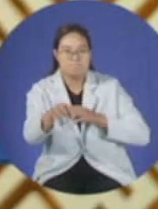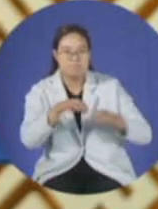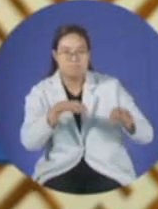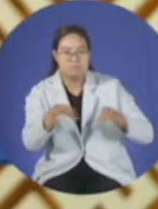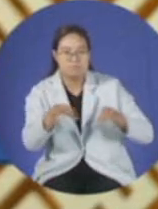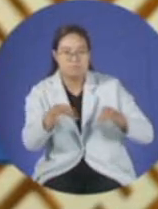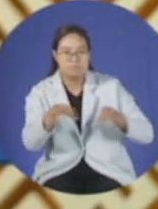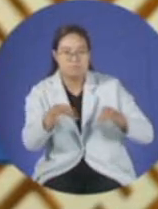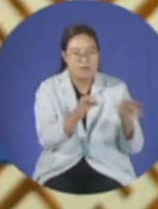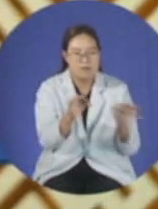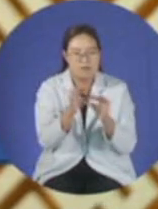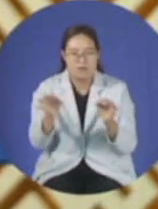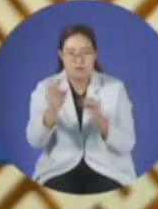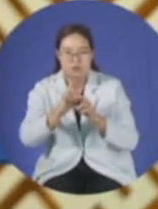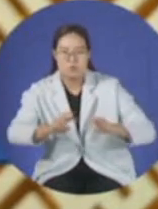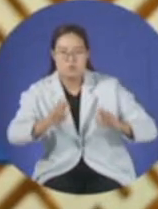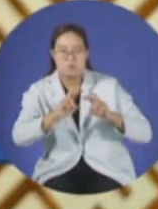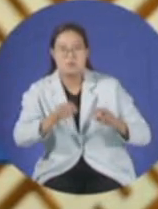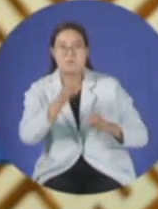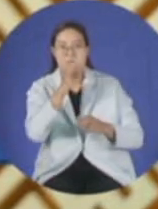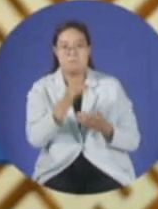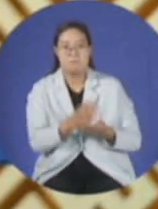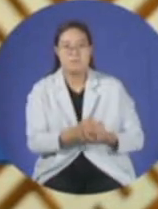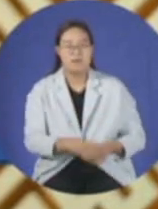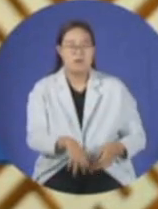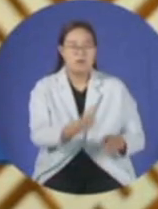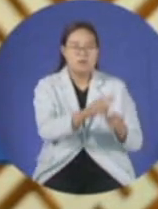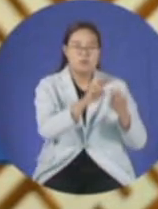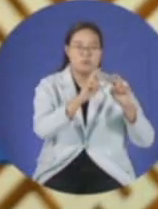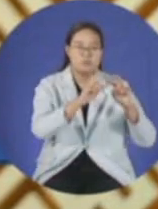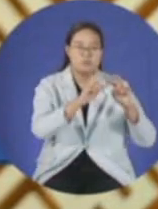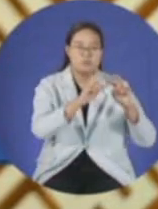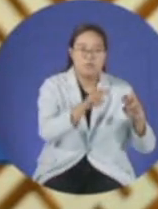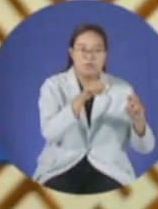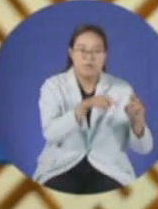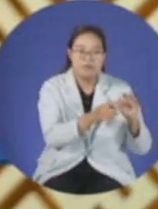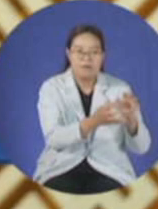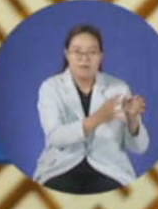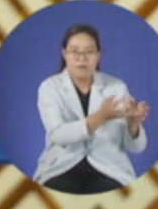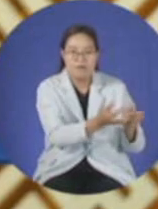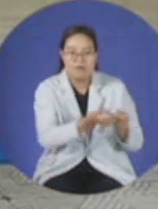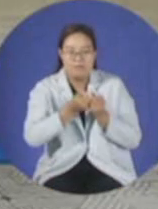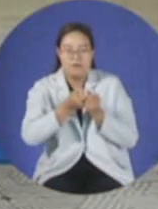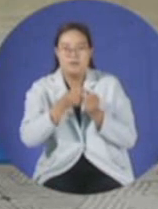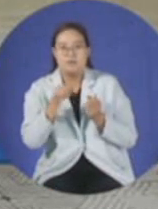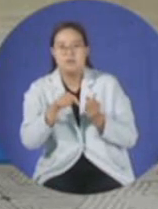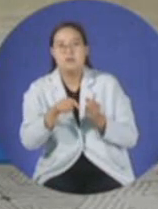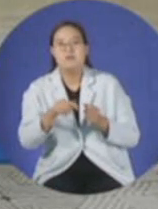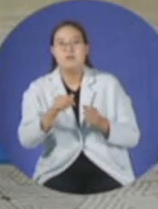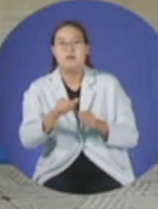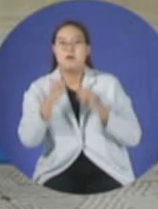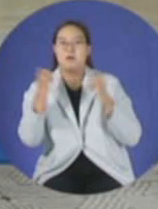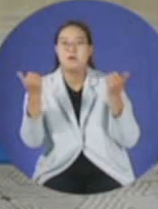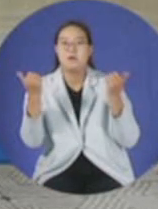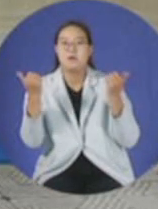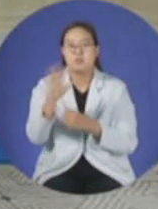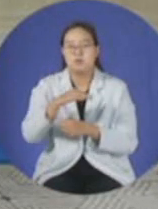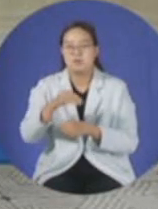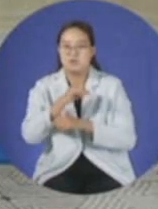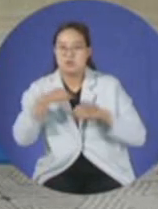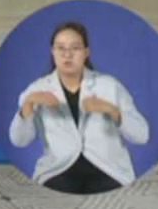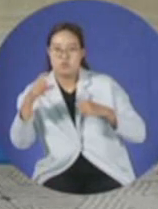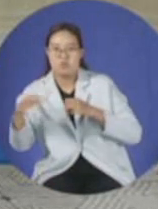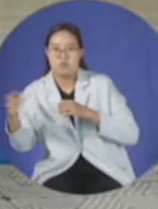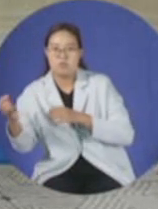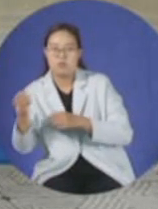байгаа. Судалгаан дээр үндэслэж энэ судалгаан дээр үндэслэж за агентлагуудаас ирсэн иргэдийн хүсэлт гаргаж